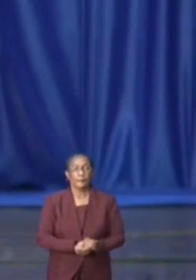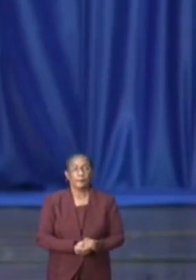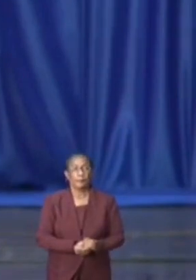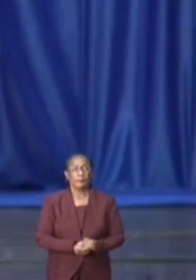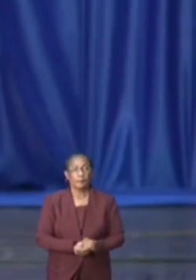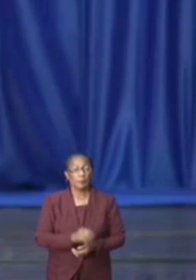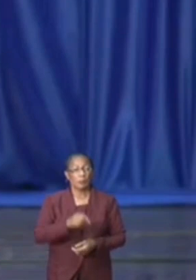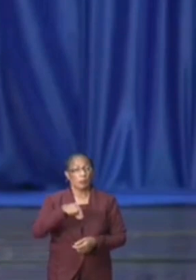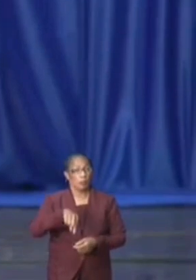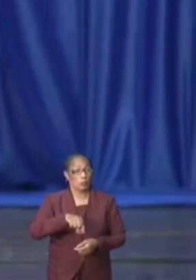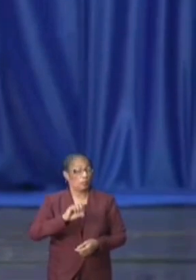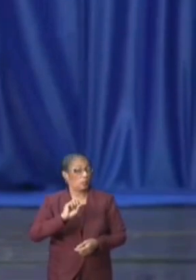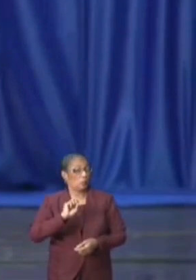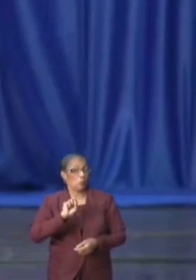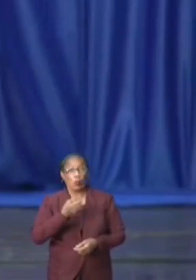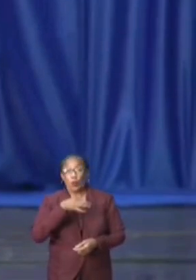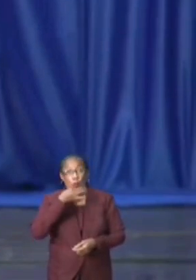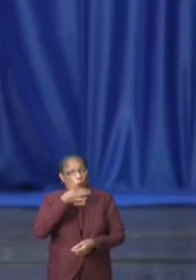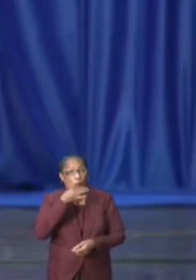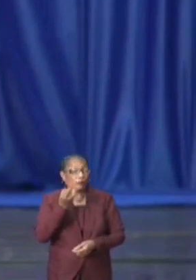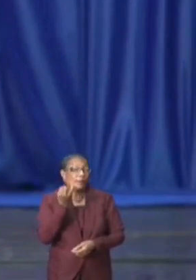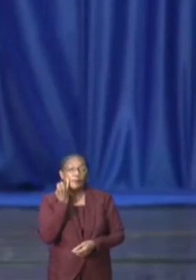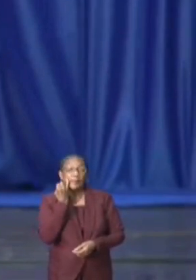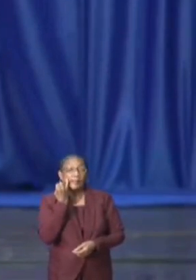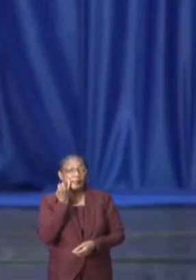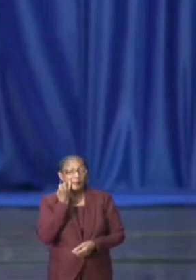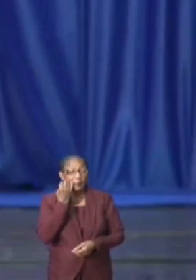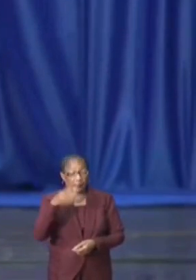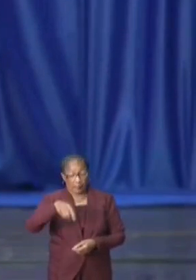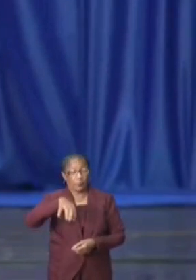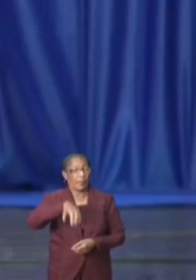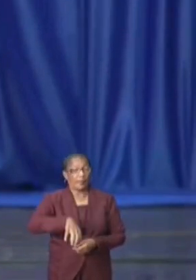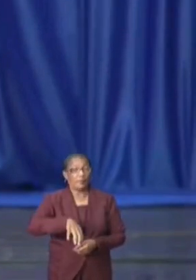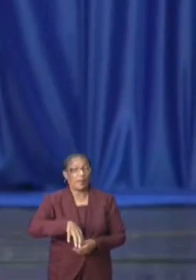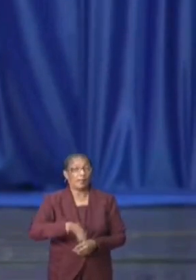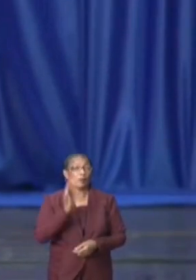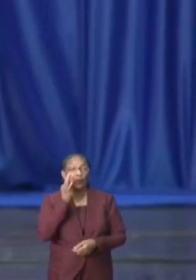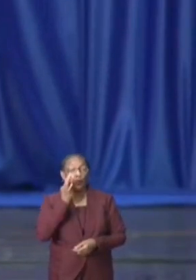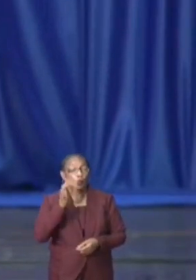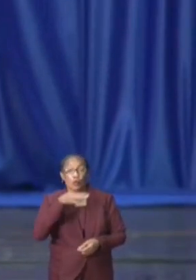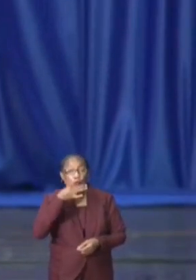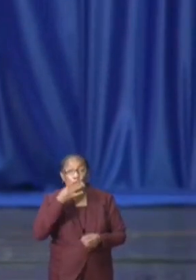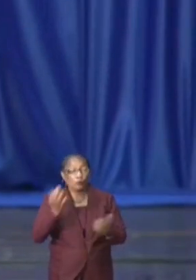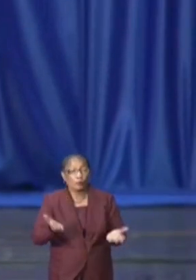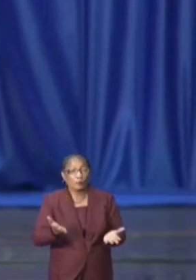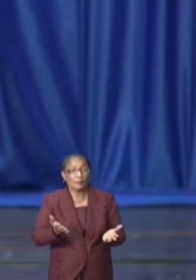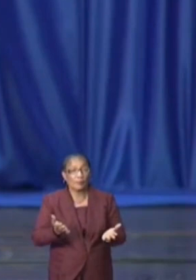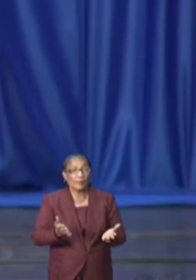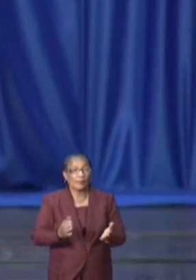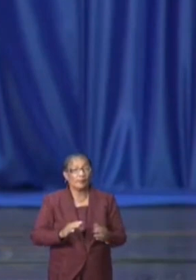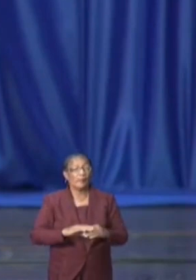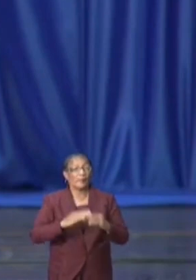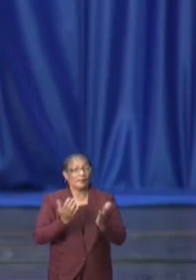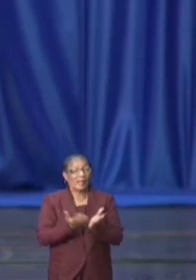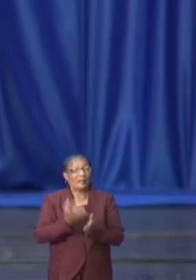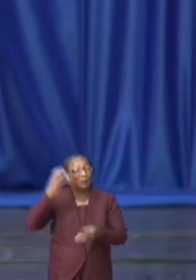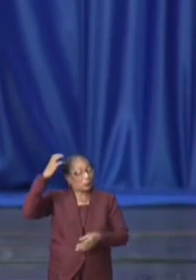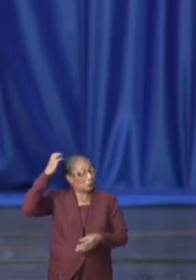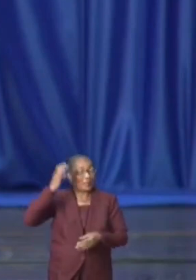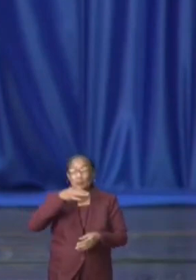Zij zullen dus niet meer in internaten in Paramaribo hoeven te verblijven met alle gevolgen van dien.